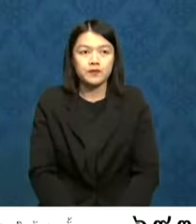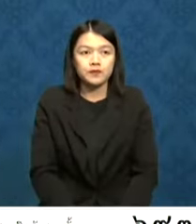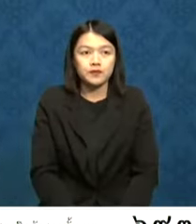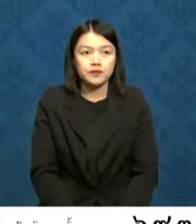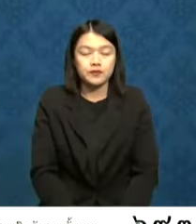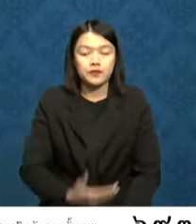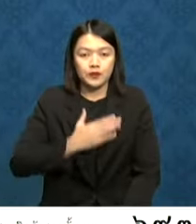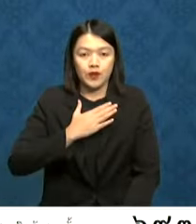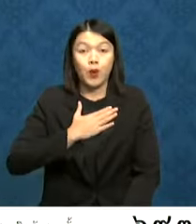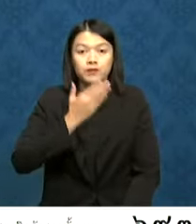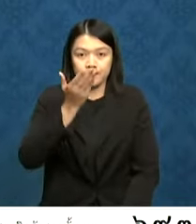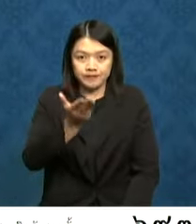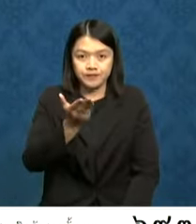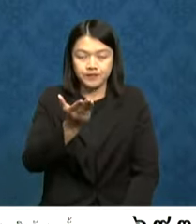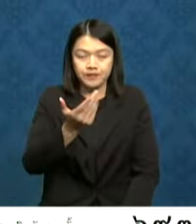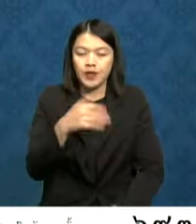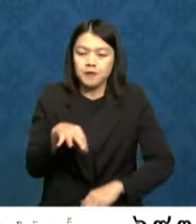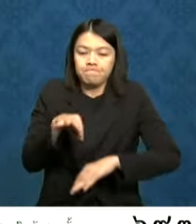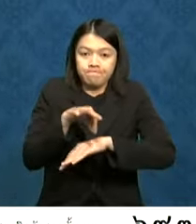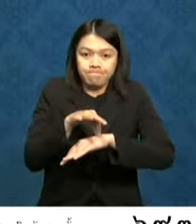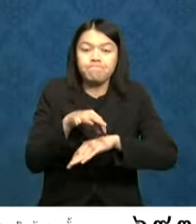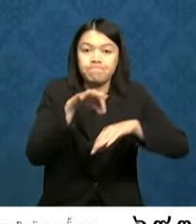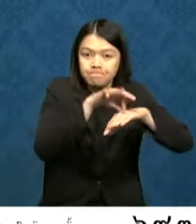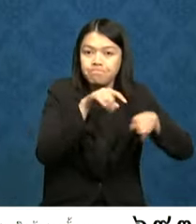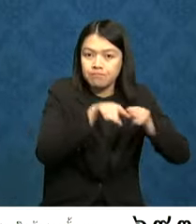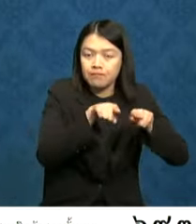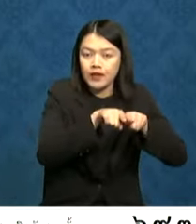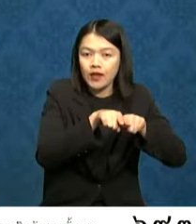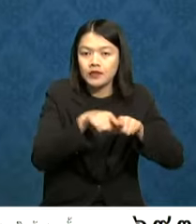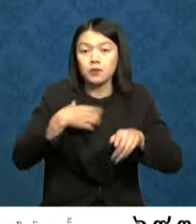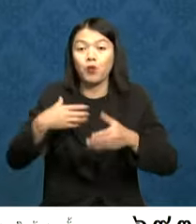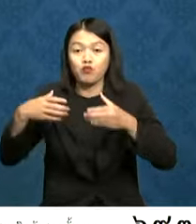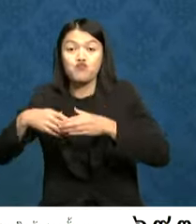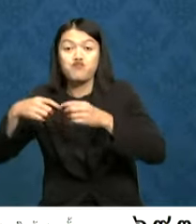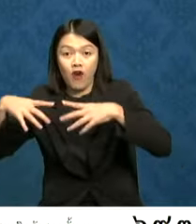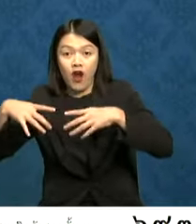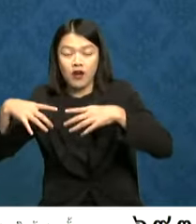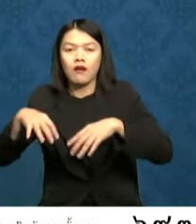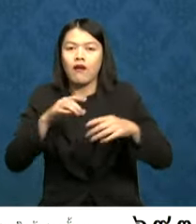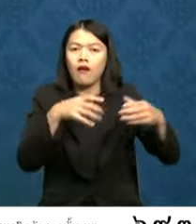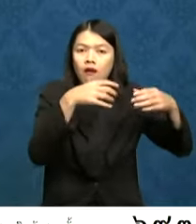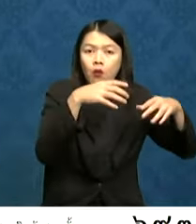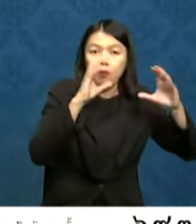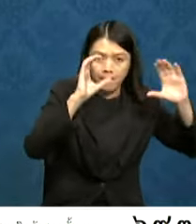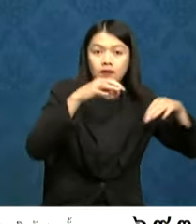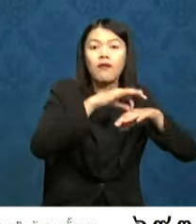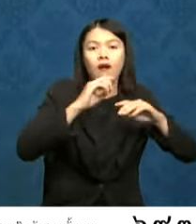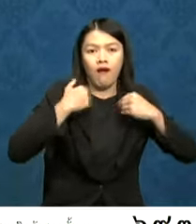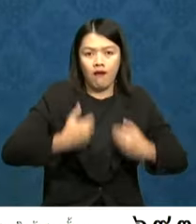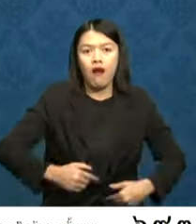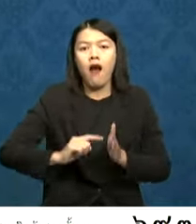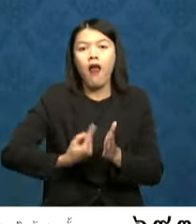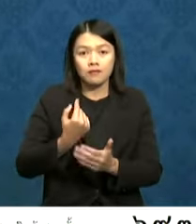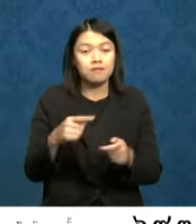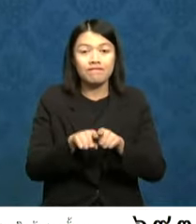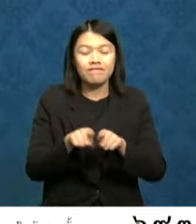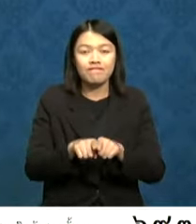ฐานะที่ผมและท่านครับเพิ่งมาดำรงตำแหน่งสูงสุดในแต่ละซีกฝั่งการเมืองนี้เป็นครั้งแรกในชีวิตเช่นเดียวกัน